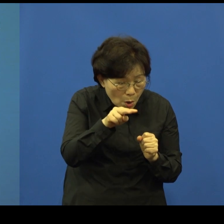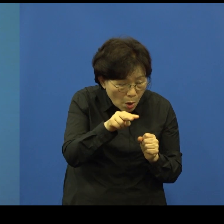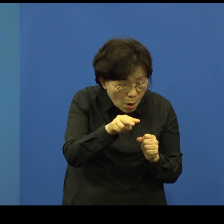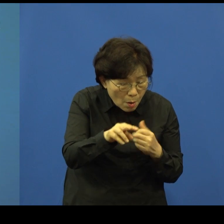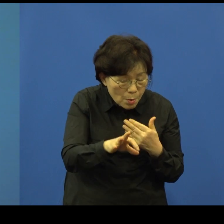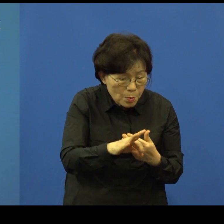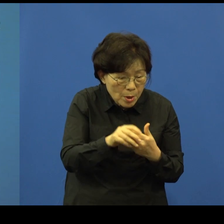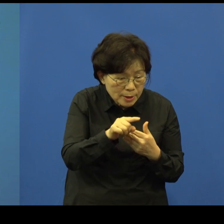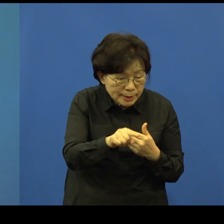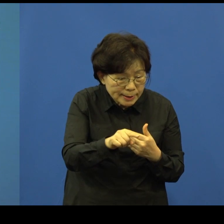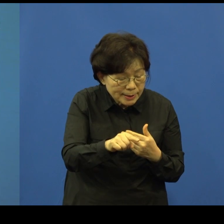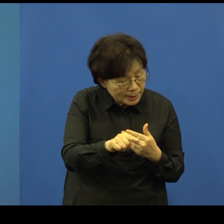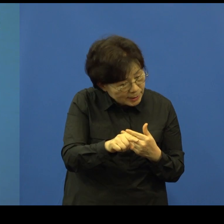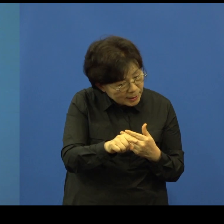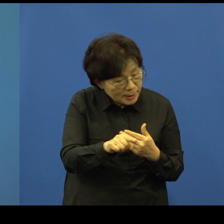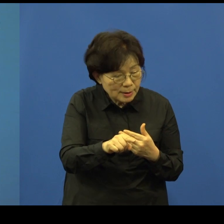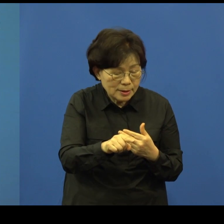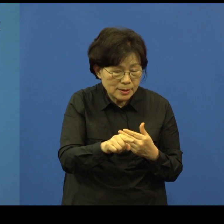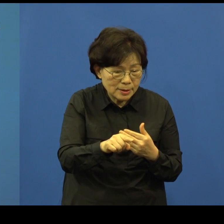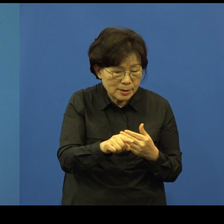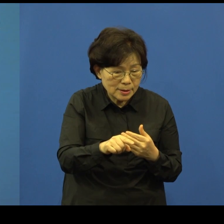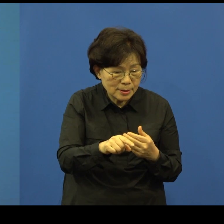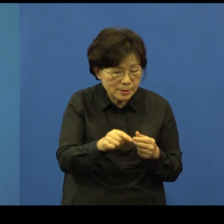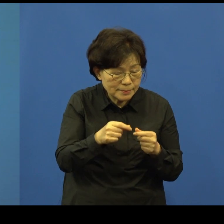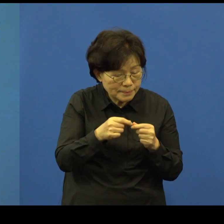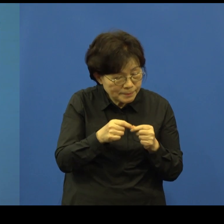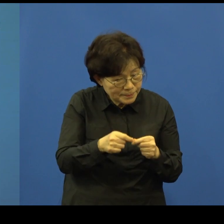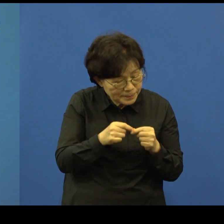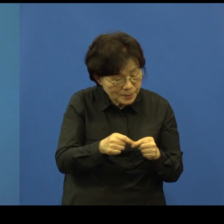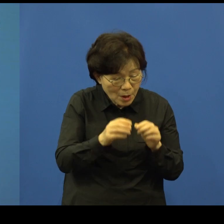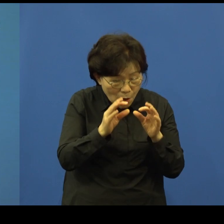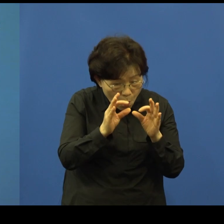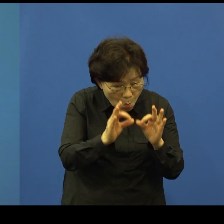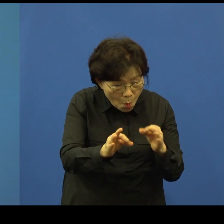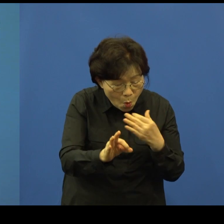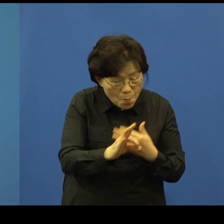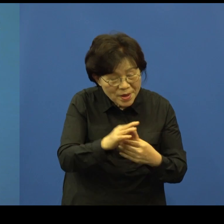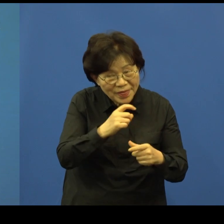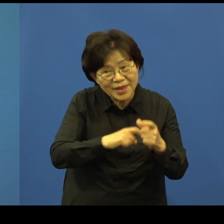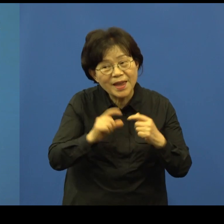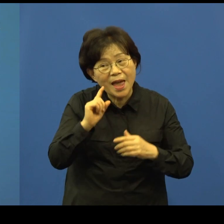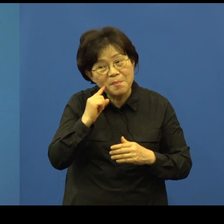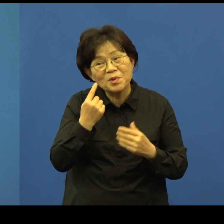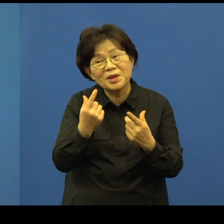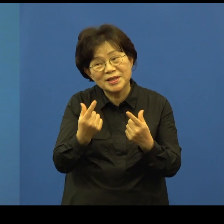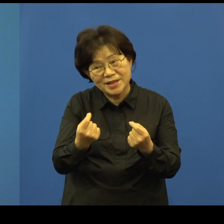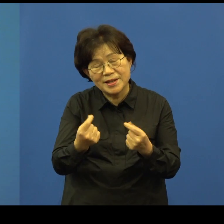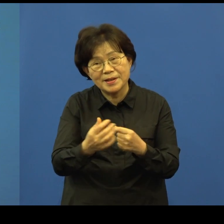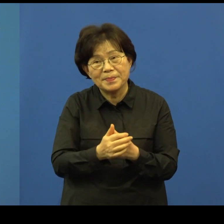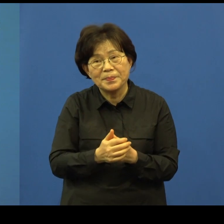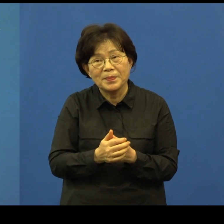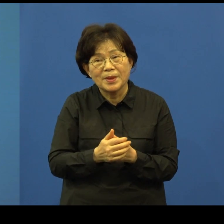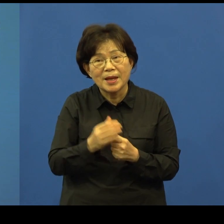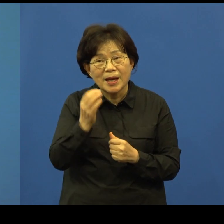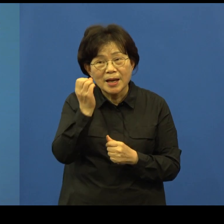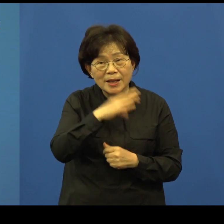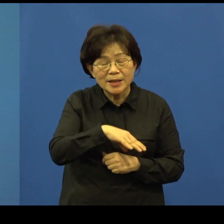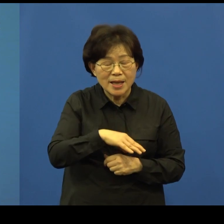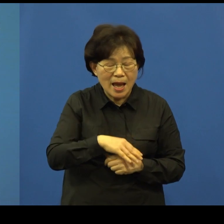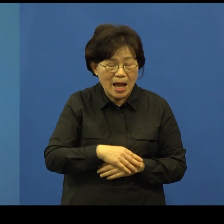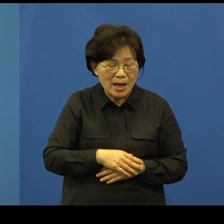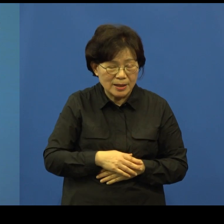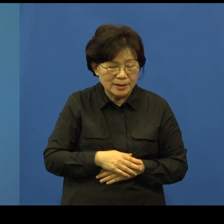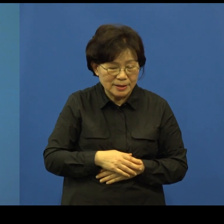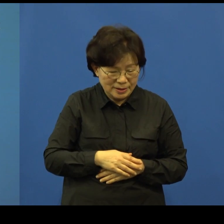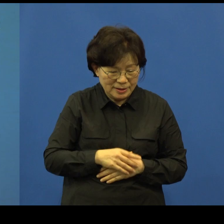이게 음미를 하는 거죠, 여러분. 밥도 음미를 해야 돼요, 음미. 그죠? 그냥 막 쿠룩쿠룩